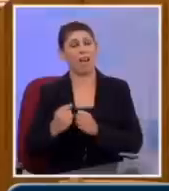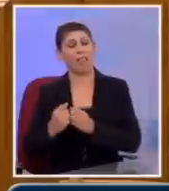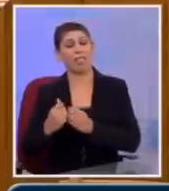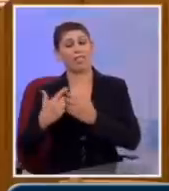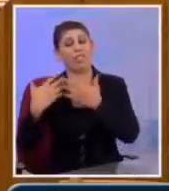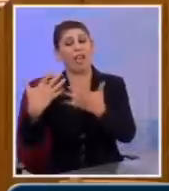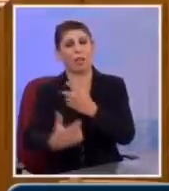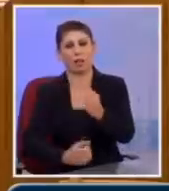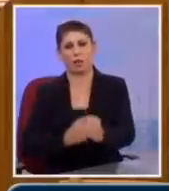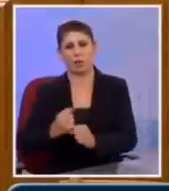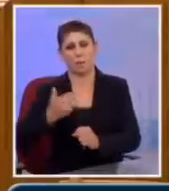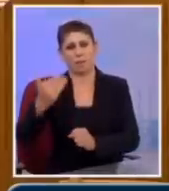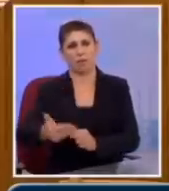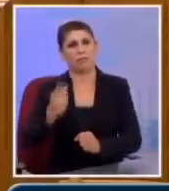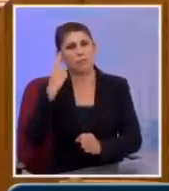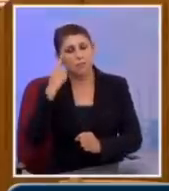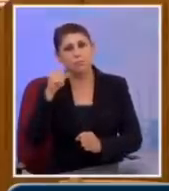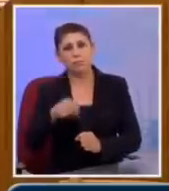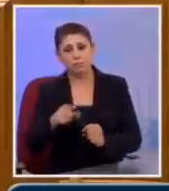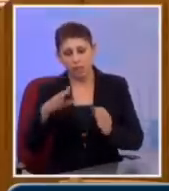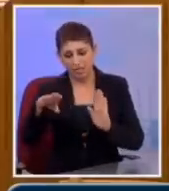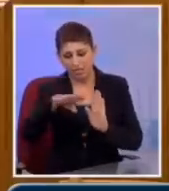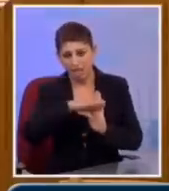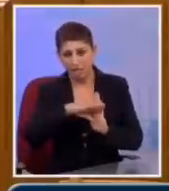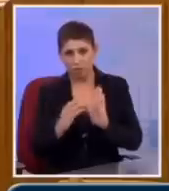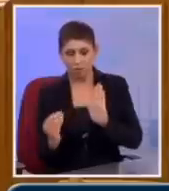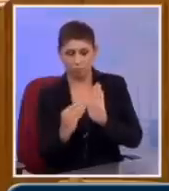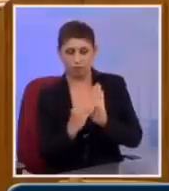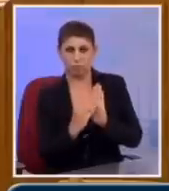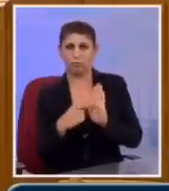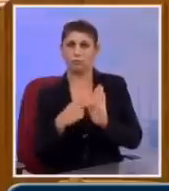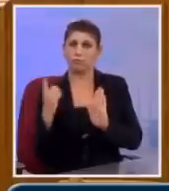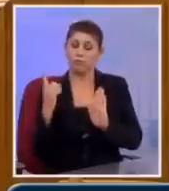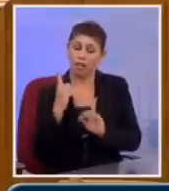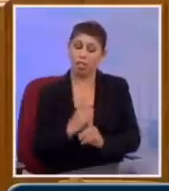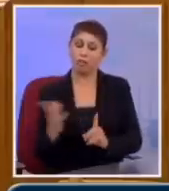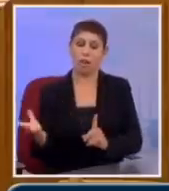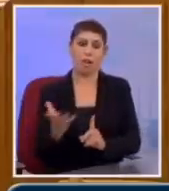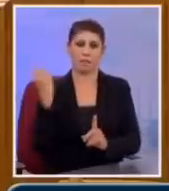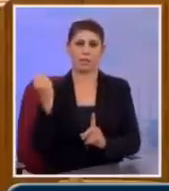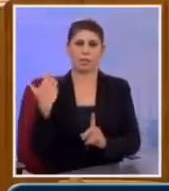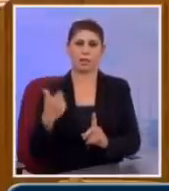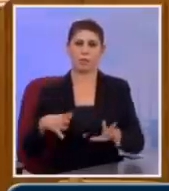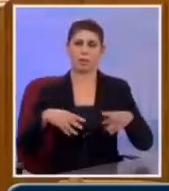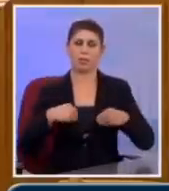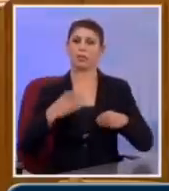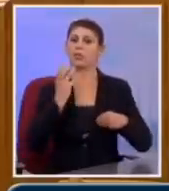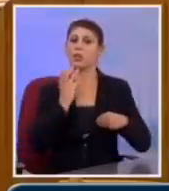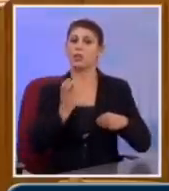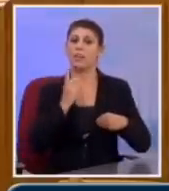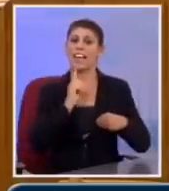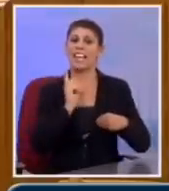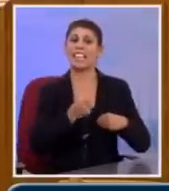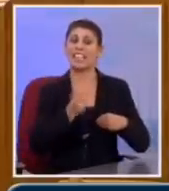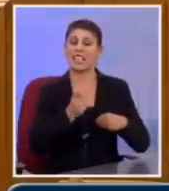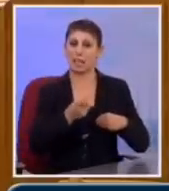10 χρόνια. Νομίζω ότι αυτή η διάταξη είναι ιδιαιτέρως αυστηρή. Έχουμε δεχτεί σοβαρότατη